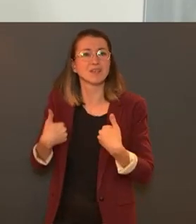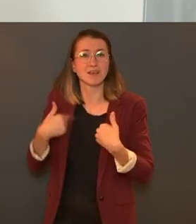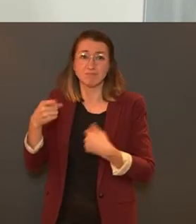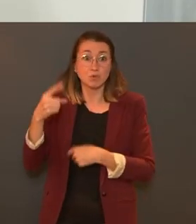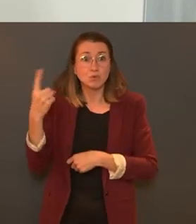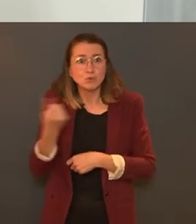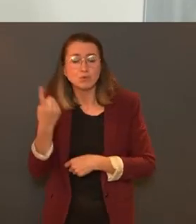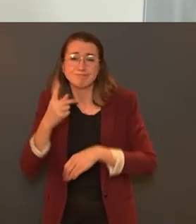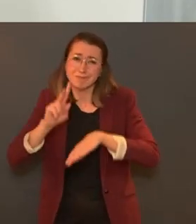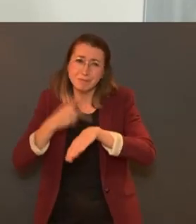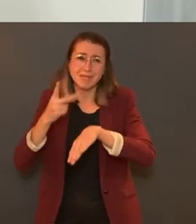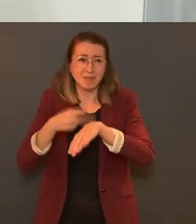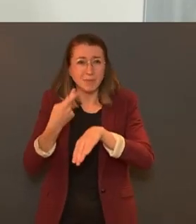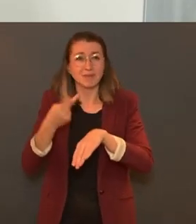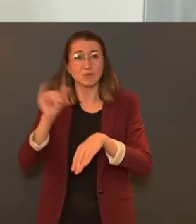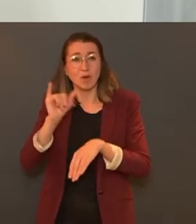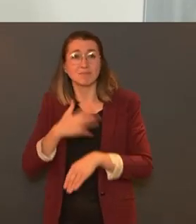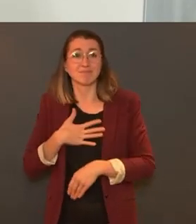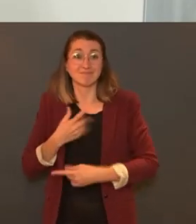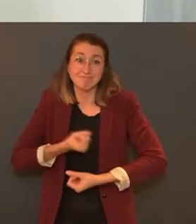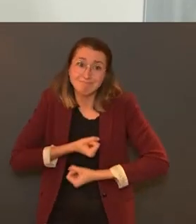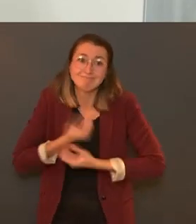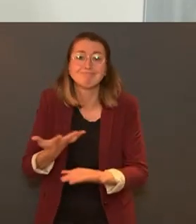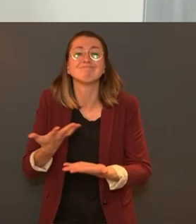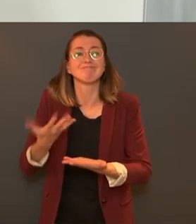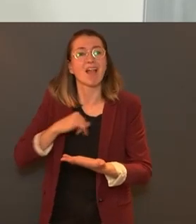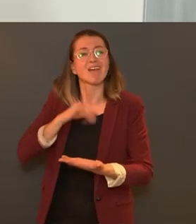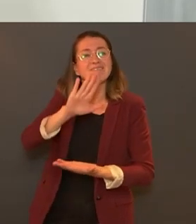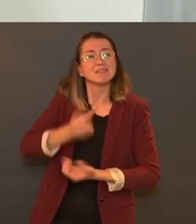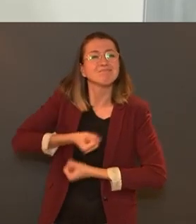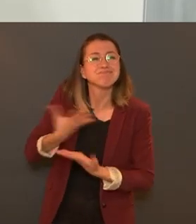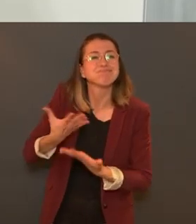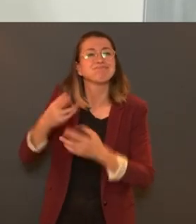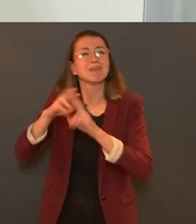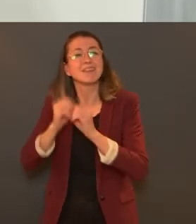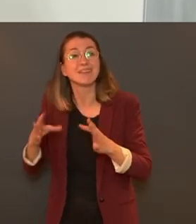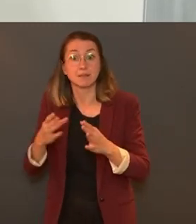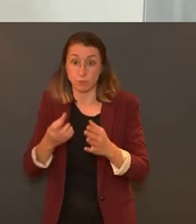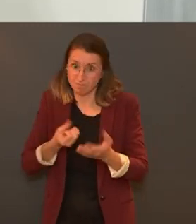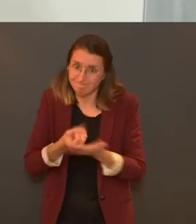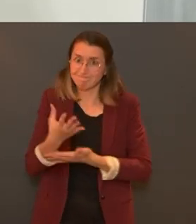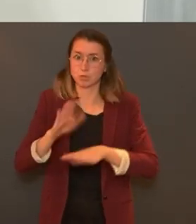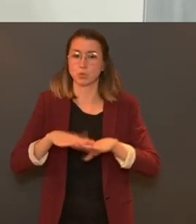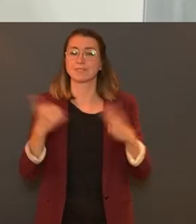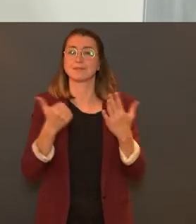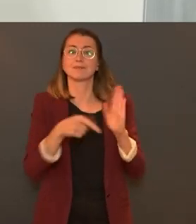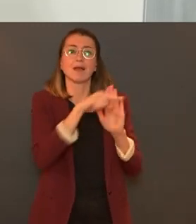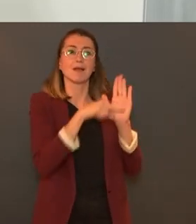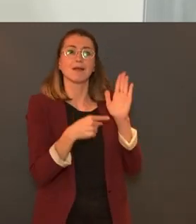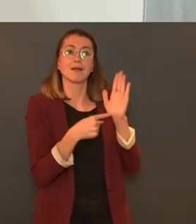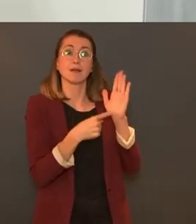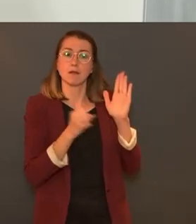offerte, de vous exprimer pour rappeler les 6 règles d'or lors de vos interventions. L'intérêt de les suivre, lui,